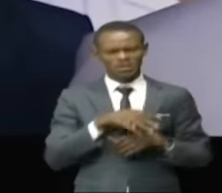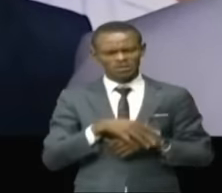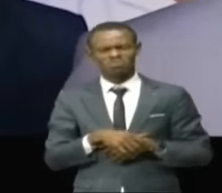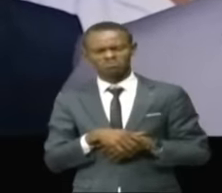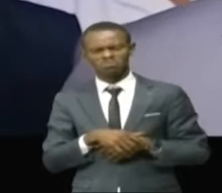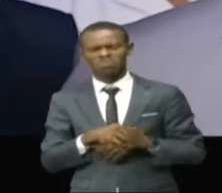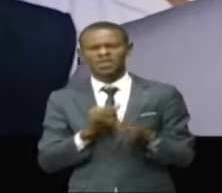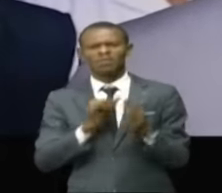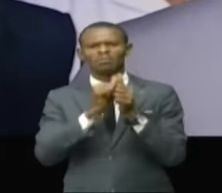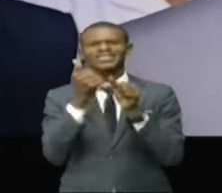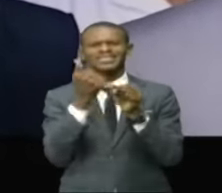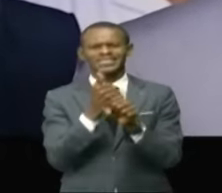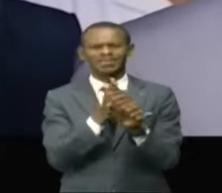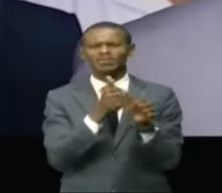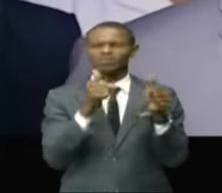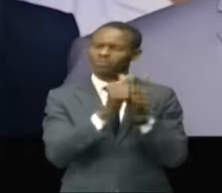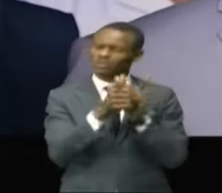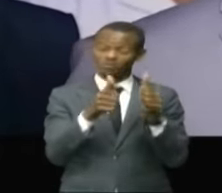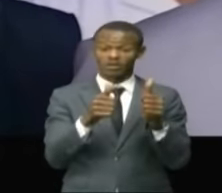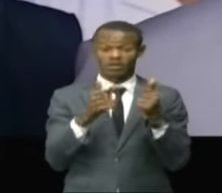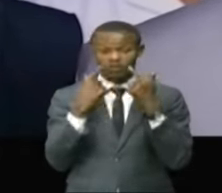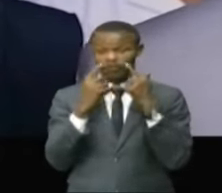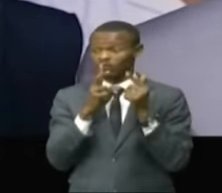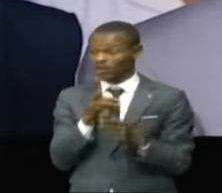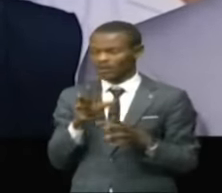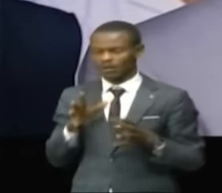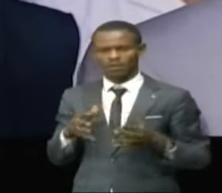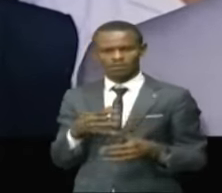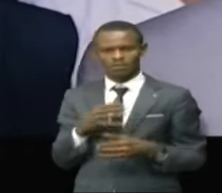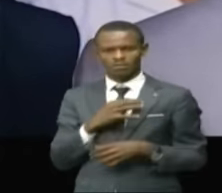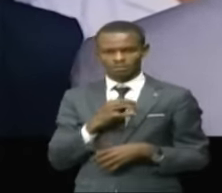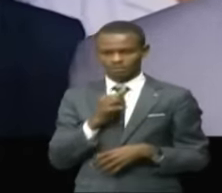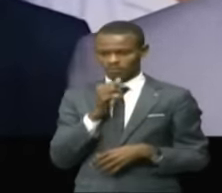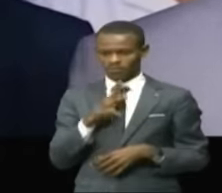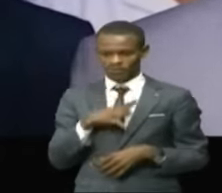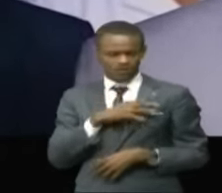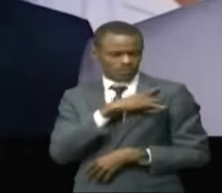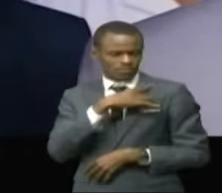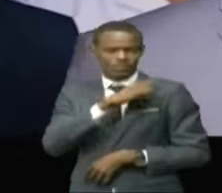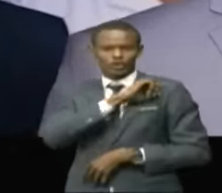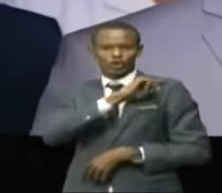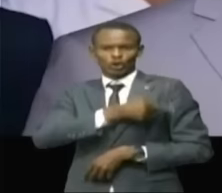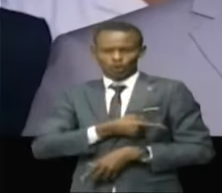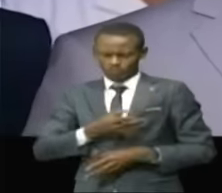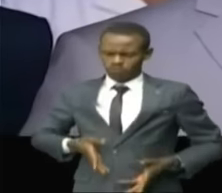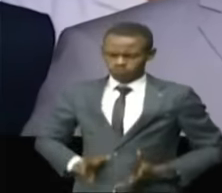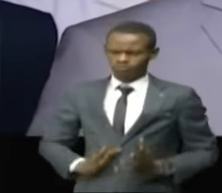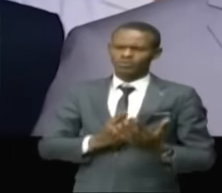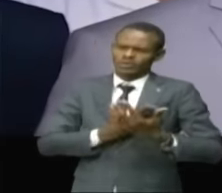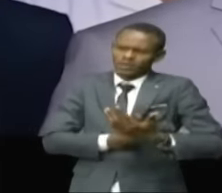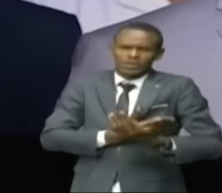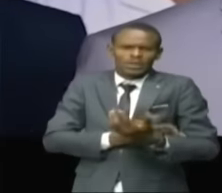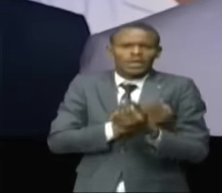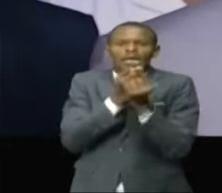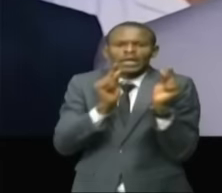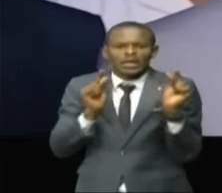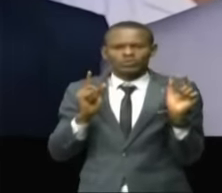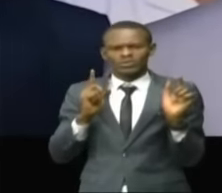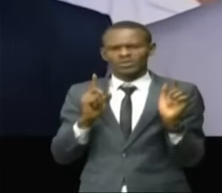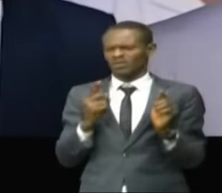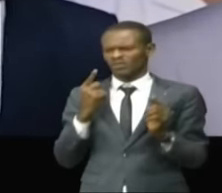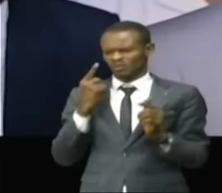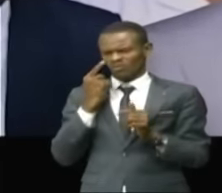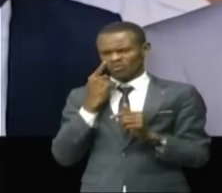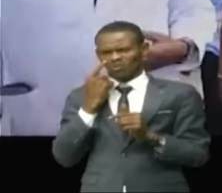sûr que ces femmes sont maintenant canalisées vers les structures spécifiques. Donc dans ce centre-là, il y a beaucoup